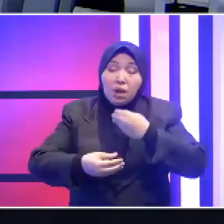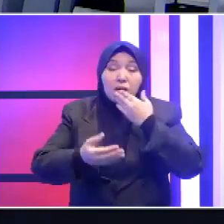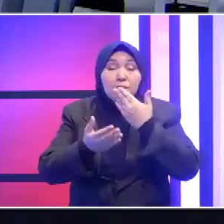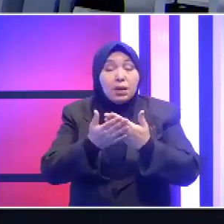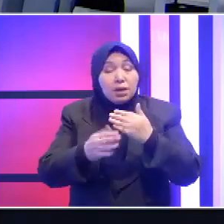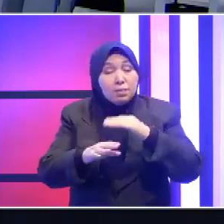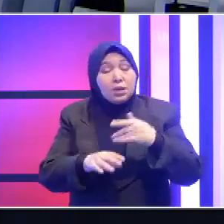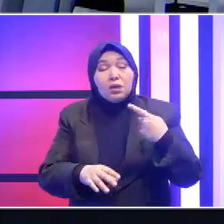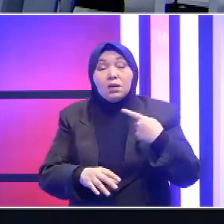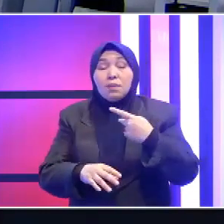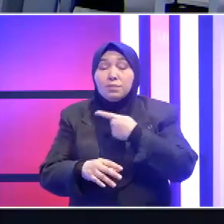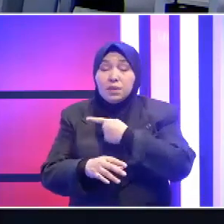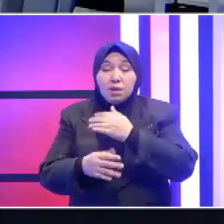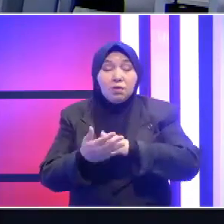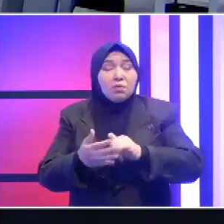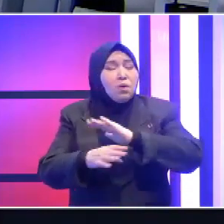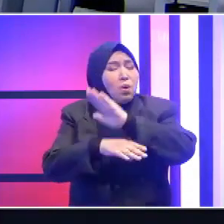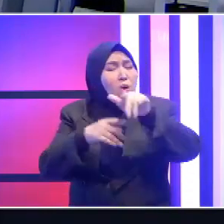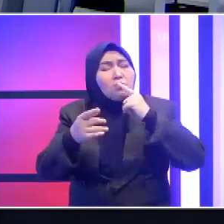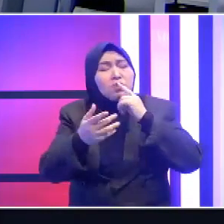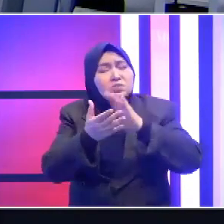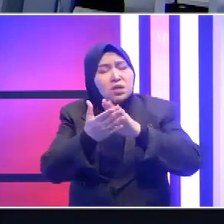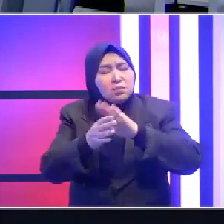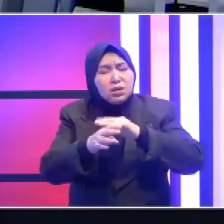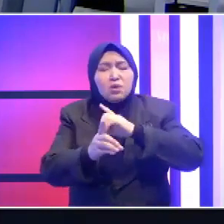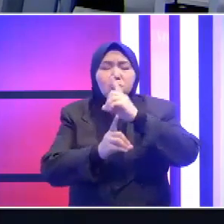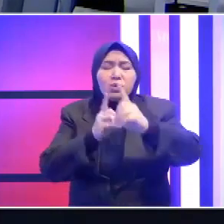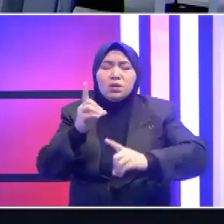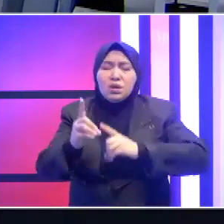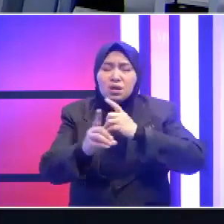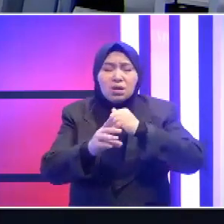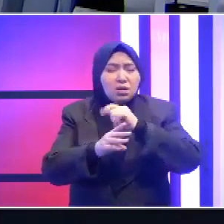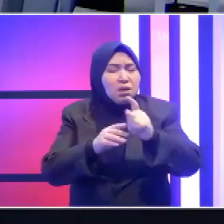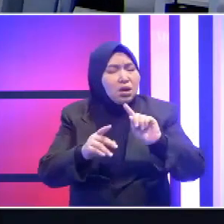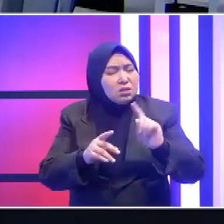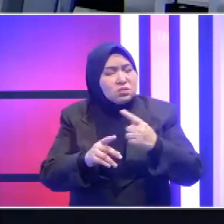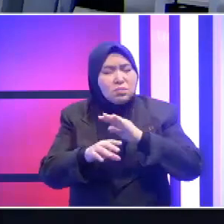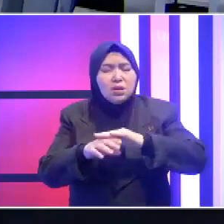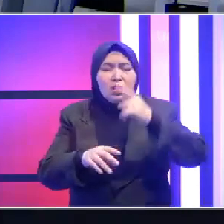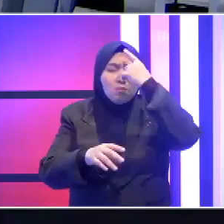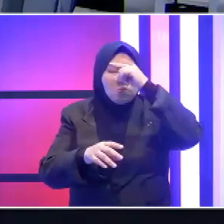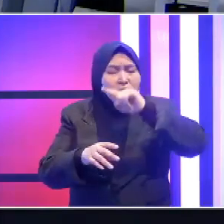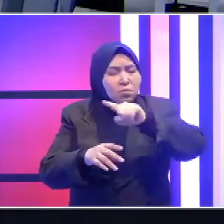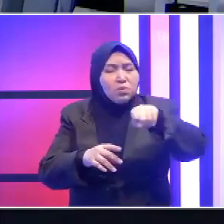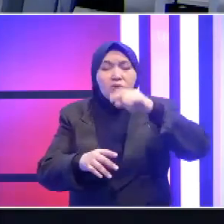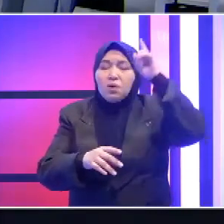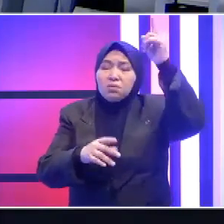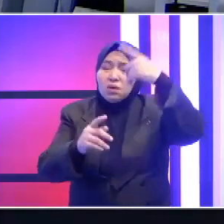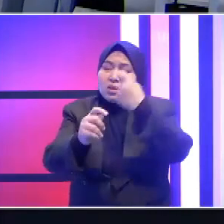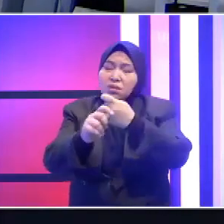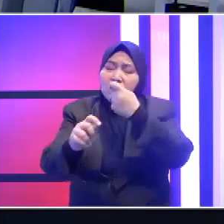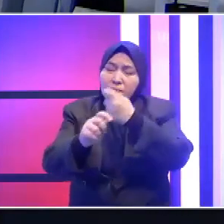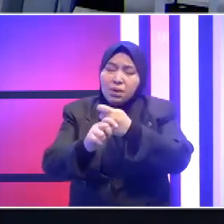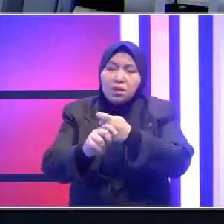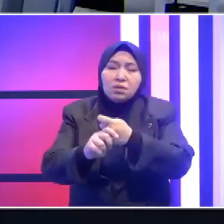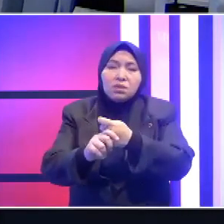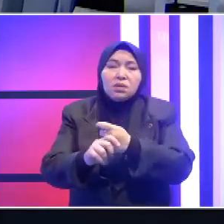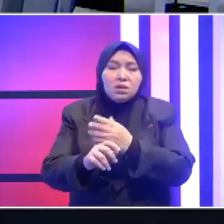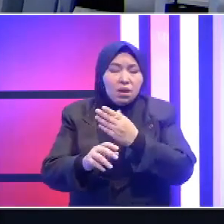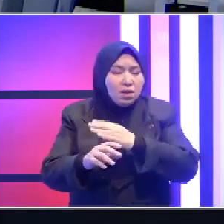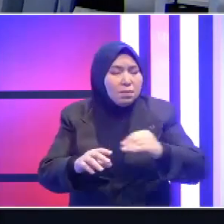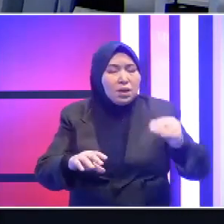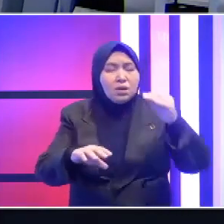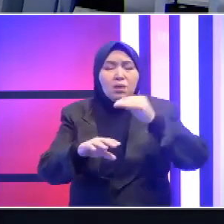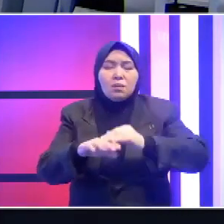kami Allah bagimu Segala Pujian ya Allah dunia dan akhirat Ya Allah dan bagimulah sekali satu ketetapan Ya Allah hanya